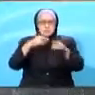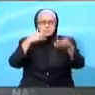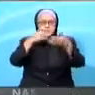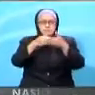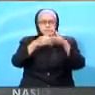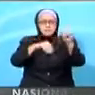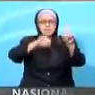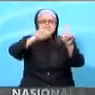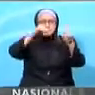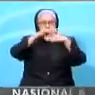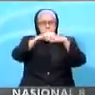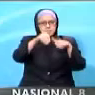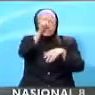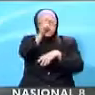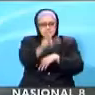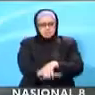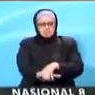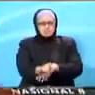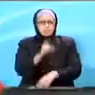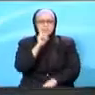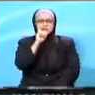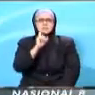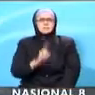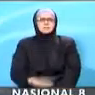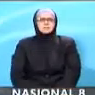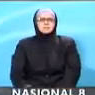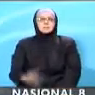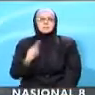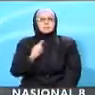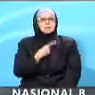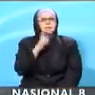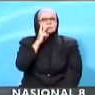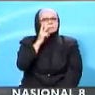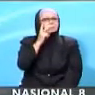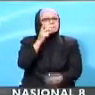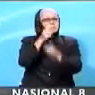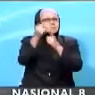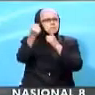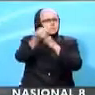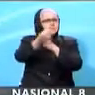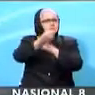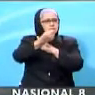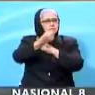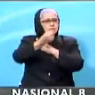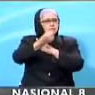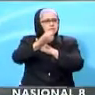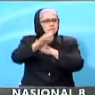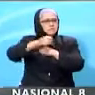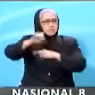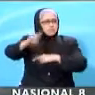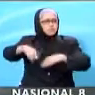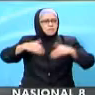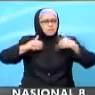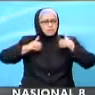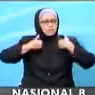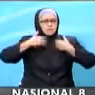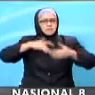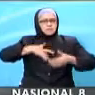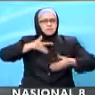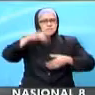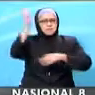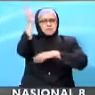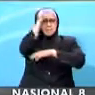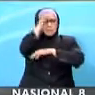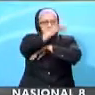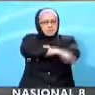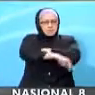Walau bagaimanapun kita akan lihat jika dirasakan ada keperluan itu, rasa-rasa kerajaan negeri Terengganu